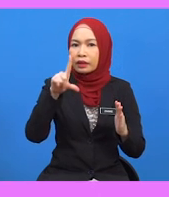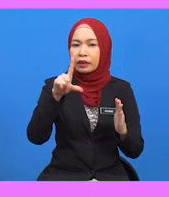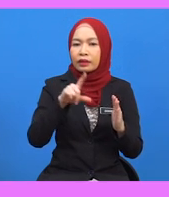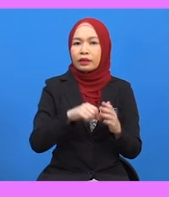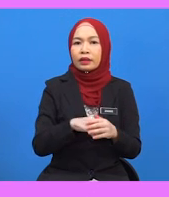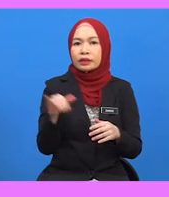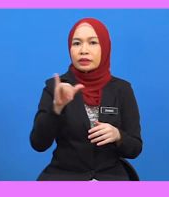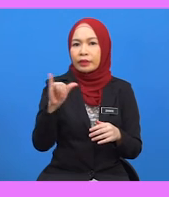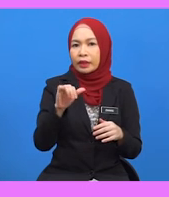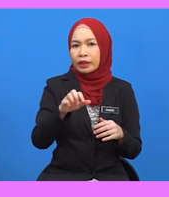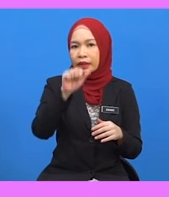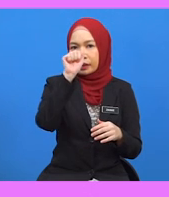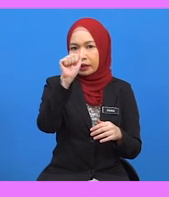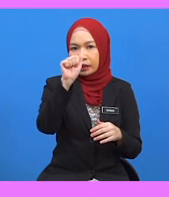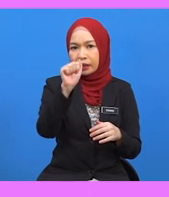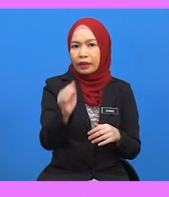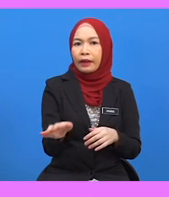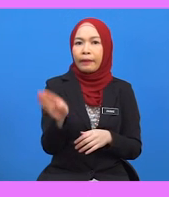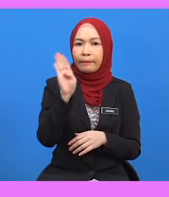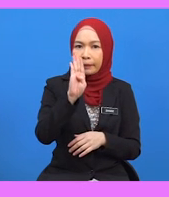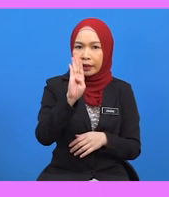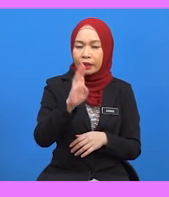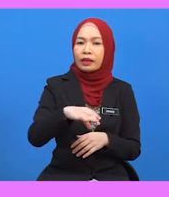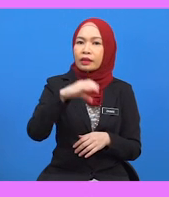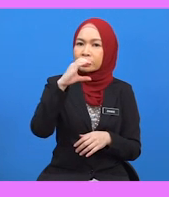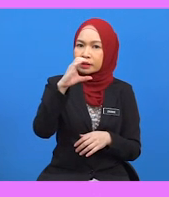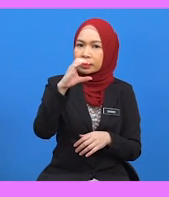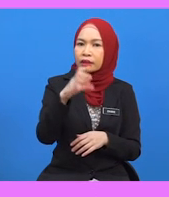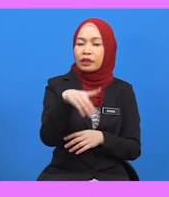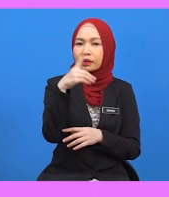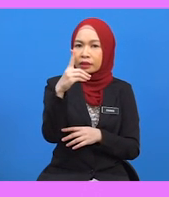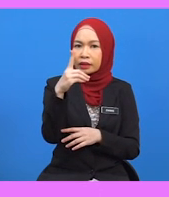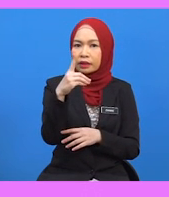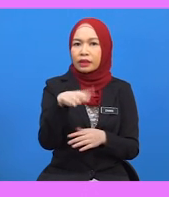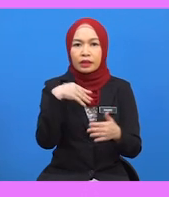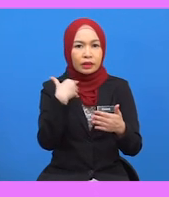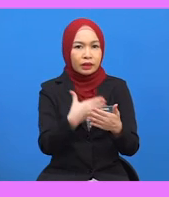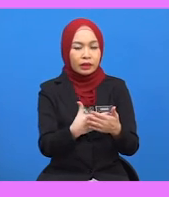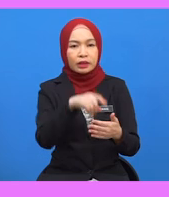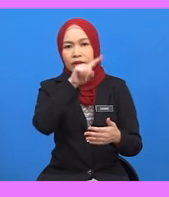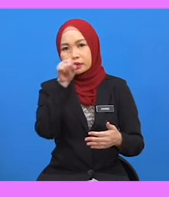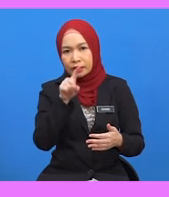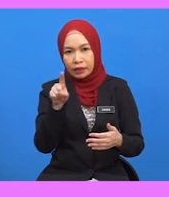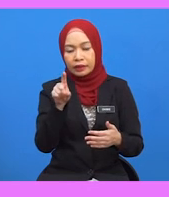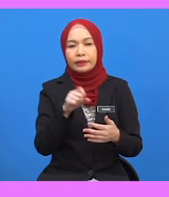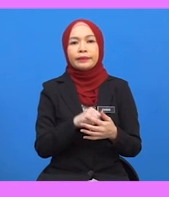dengan A, B, C, D hingga Z.